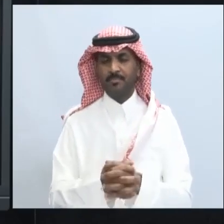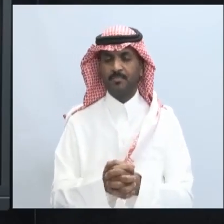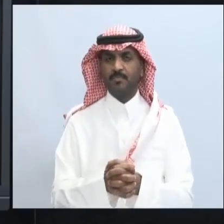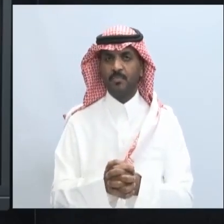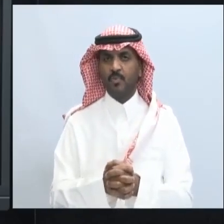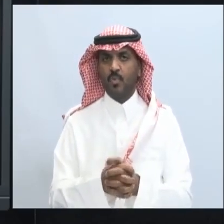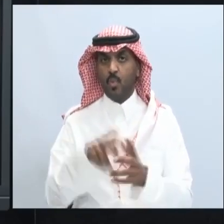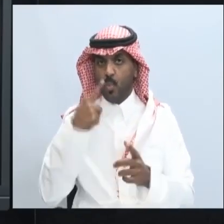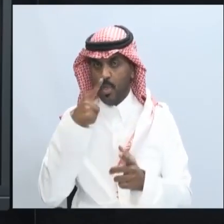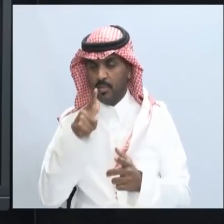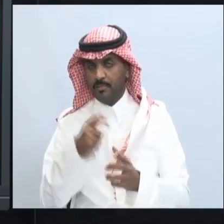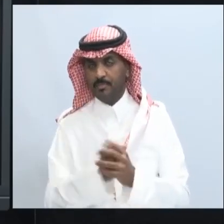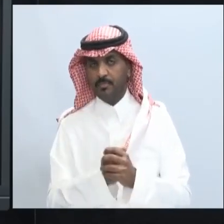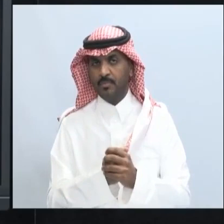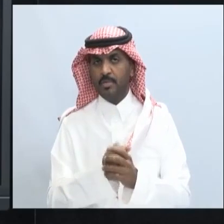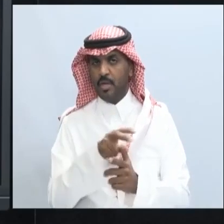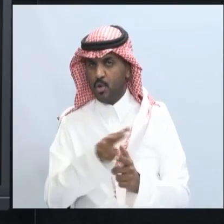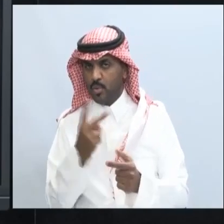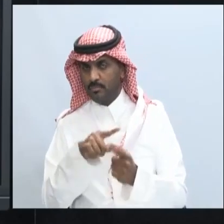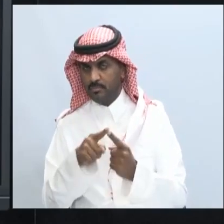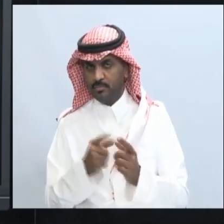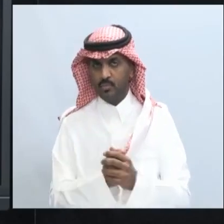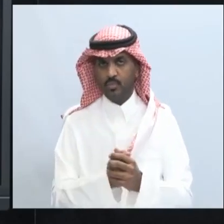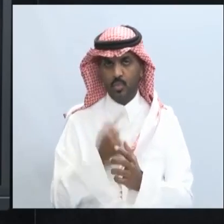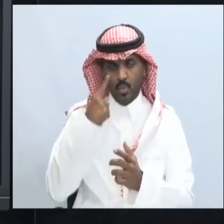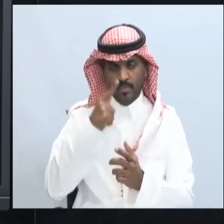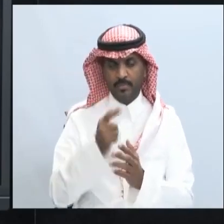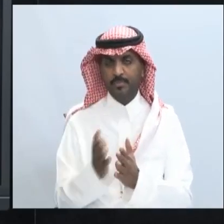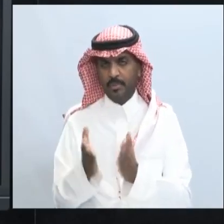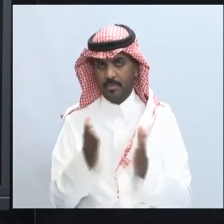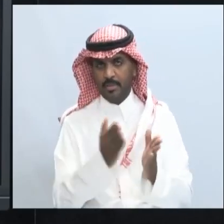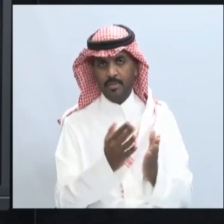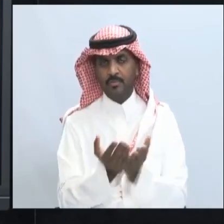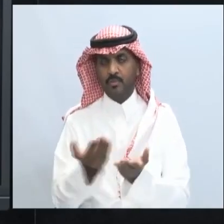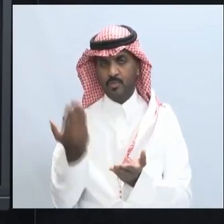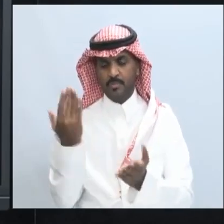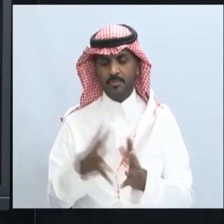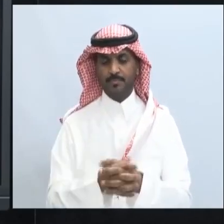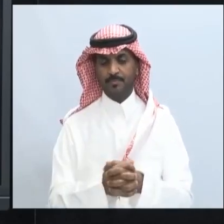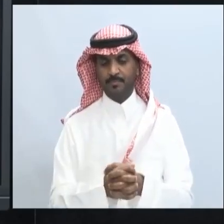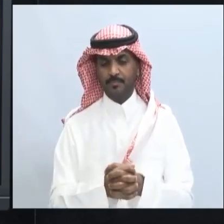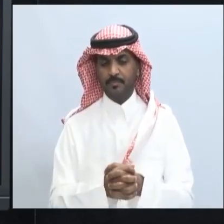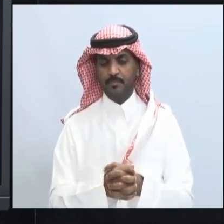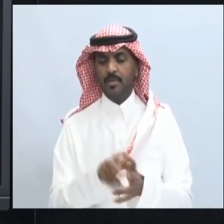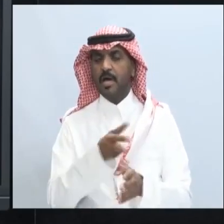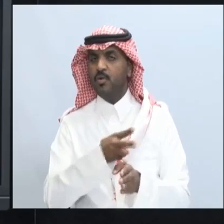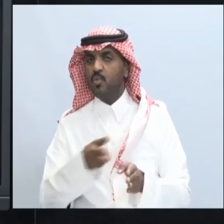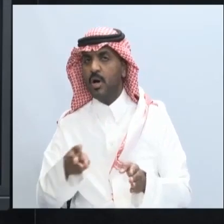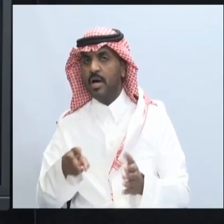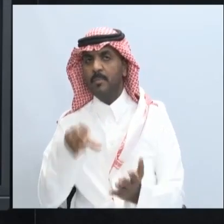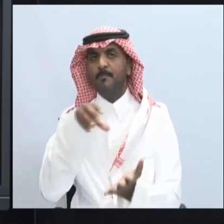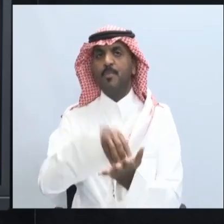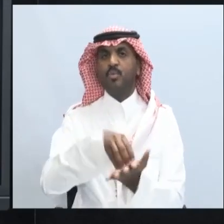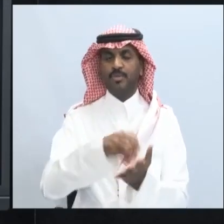وبينا ووضحنا انها على نوعين وسنبين فيما ذكرنا في الدروس السابقه انواع الموطن